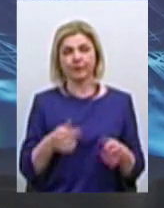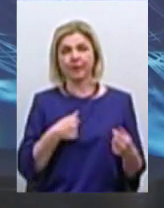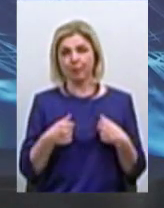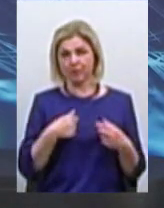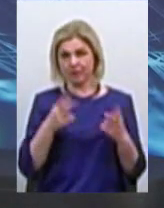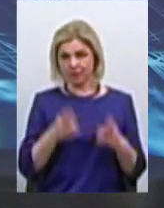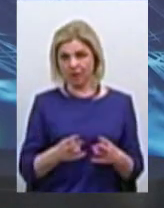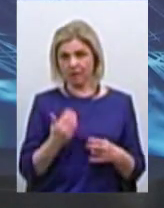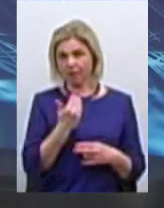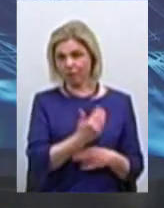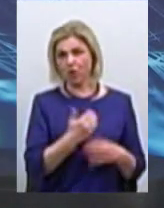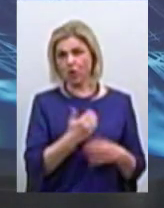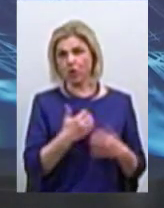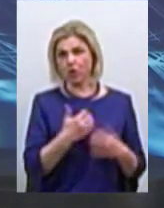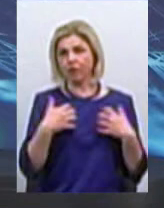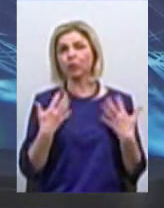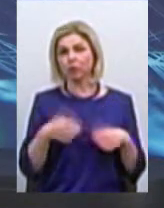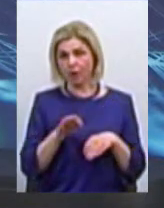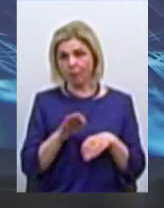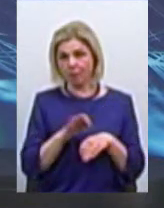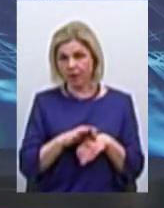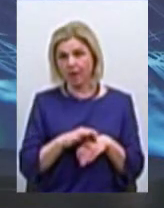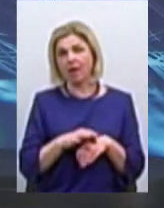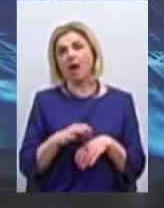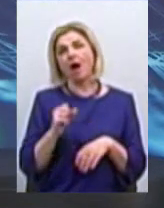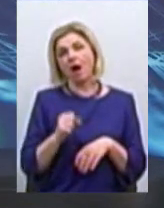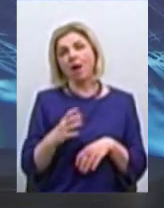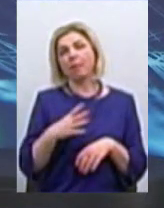постраждала, її тваринка захворіла, а то і